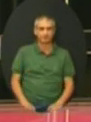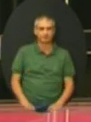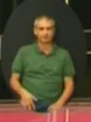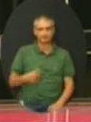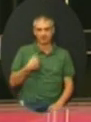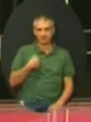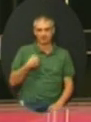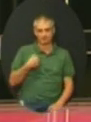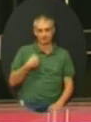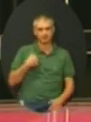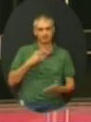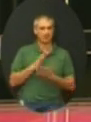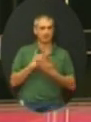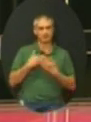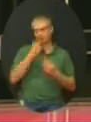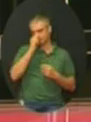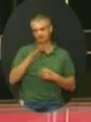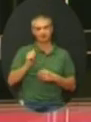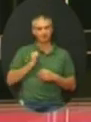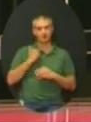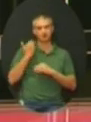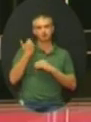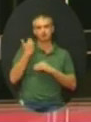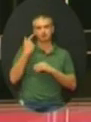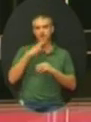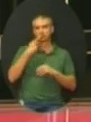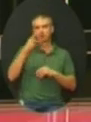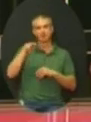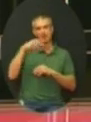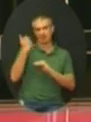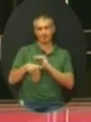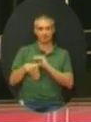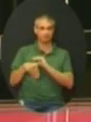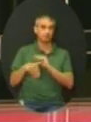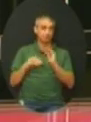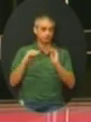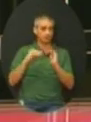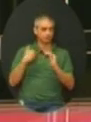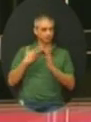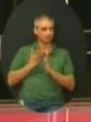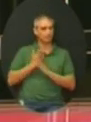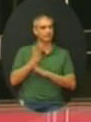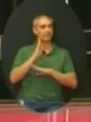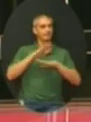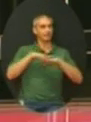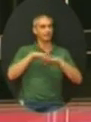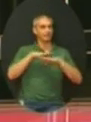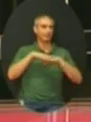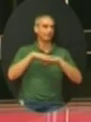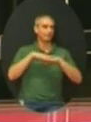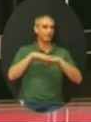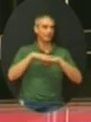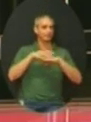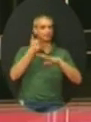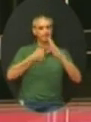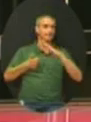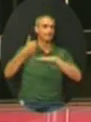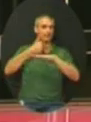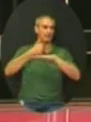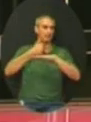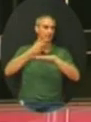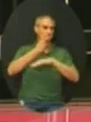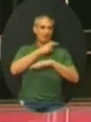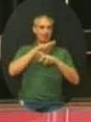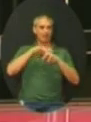להשתחרר מהצבא באופן די מפתיע בסוף שנת 2000. למרות שיחסית מסלולי לתפקיד בכיר במטכ"ל,